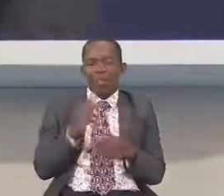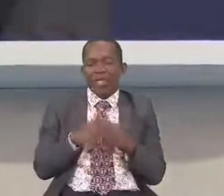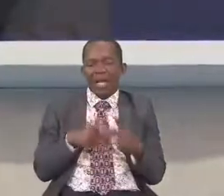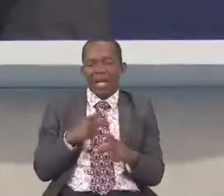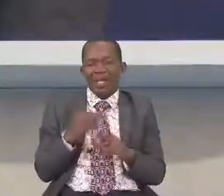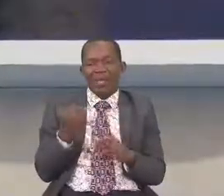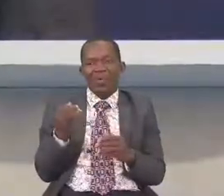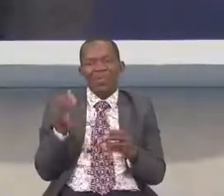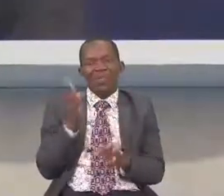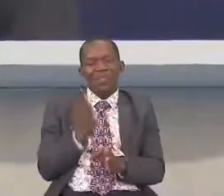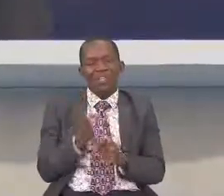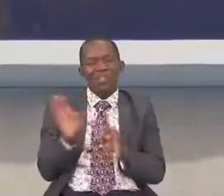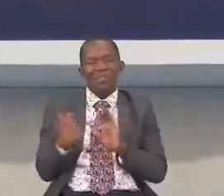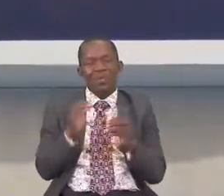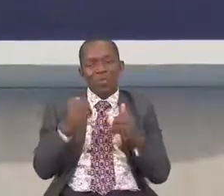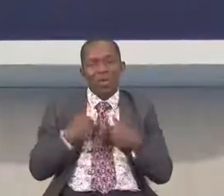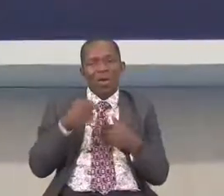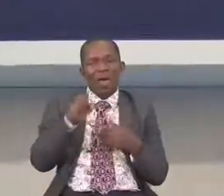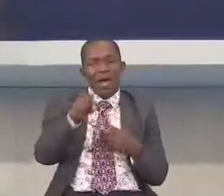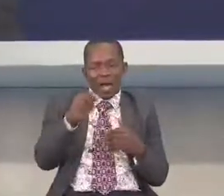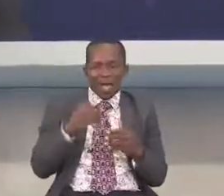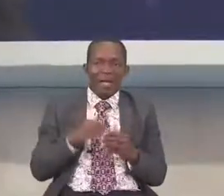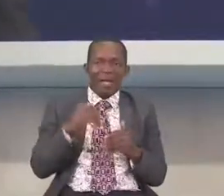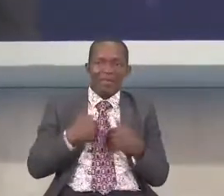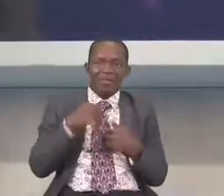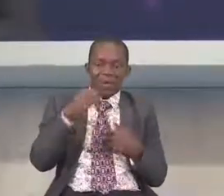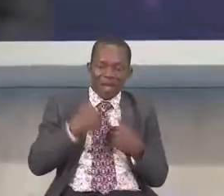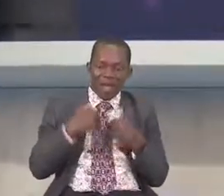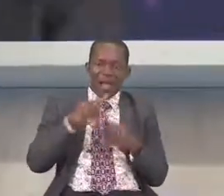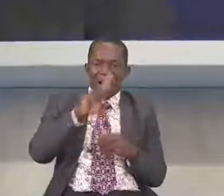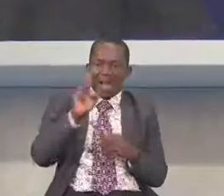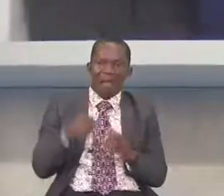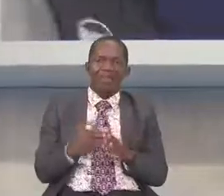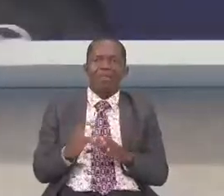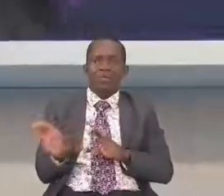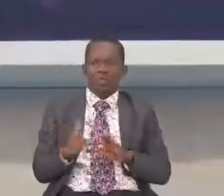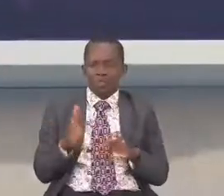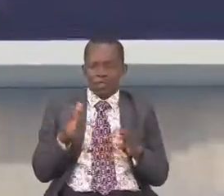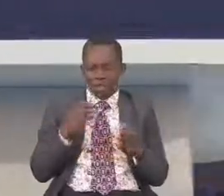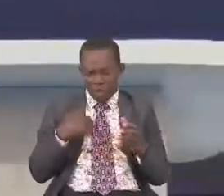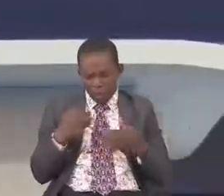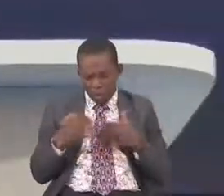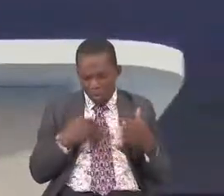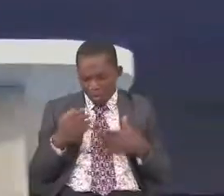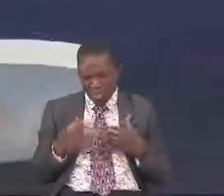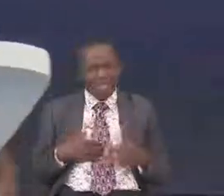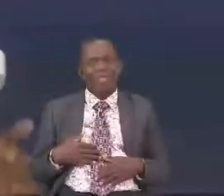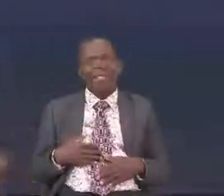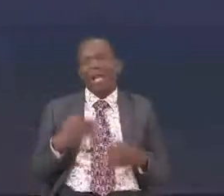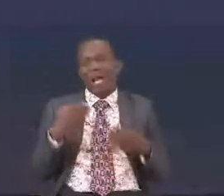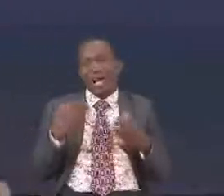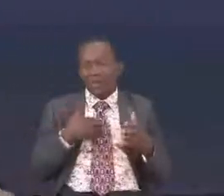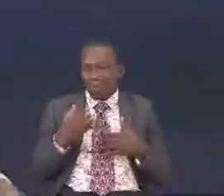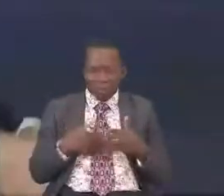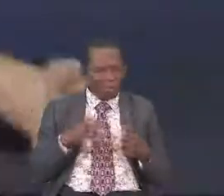champ de bataille, est-ce que c'est la foi qui se plaint, qui murmure? Oh, je suis seul. Personne n'est avec moi, il ne contribue